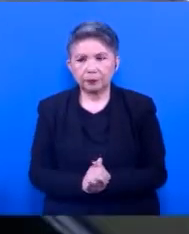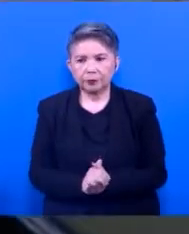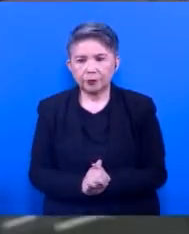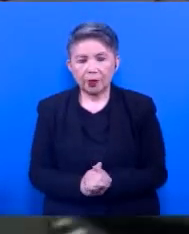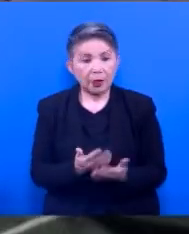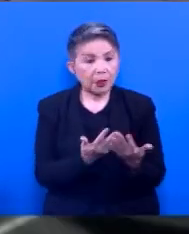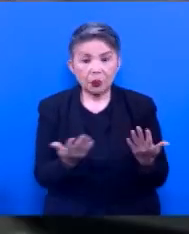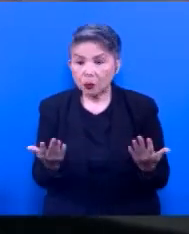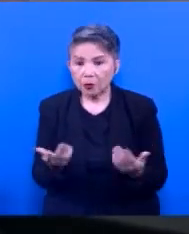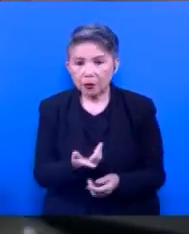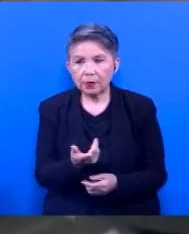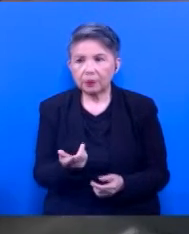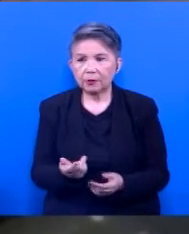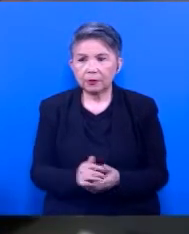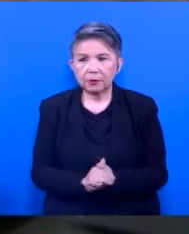Teman-teman, baik